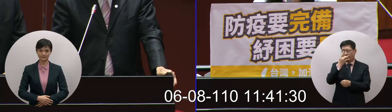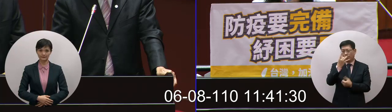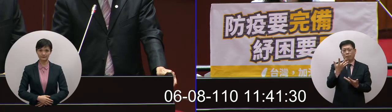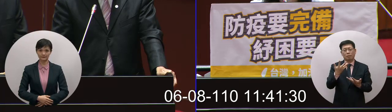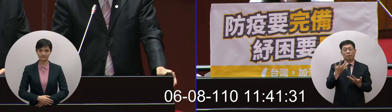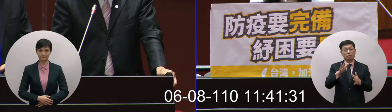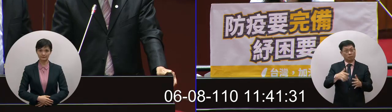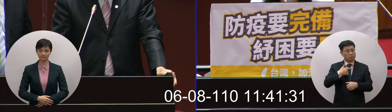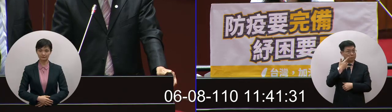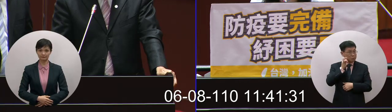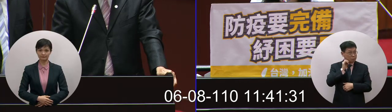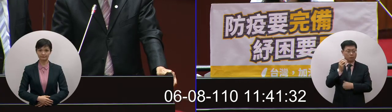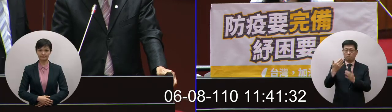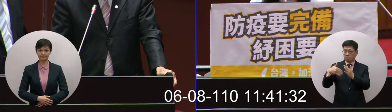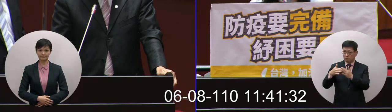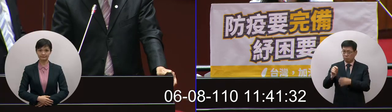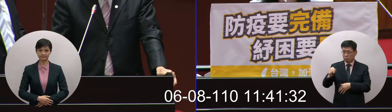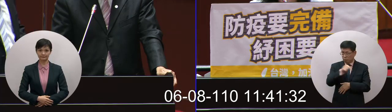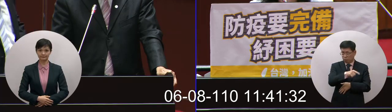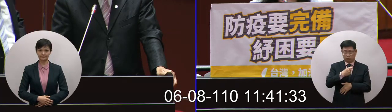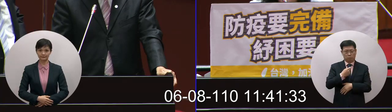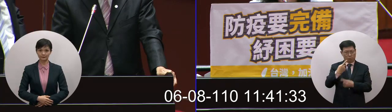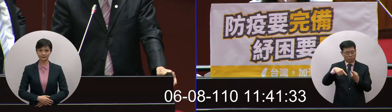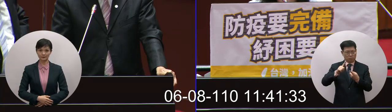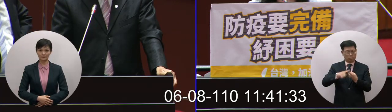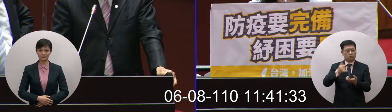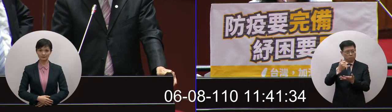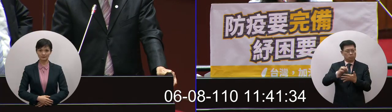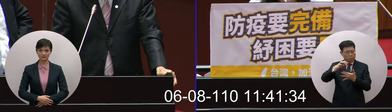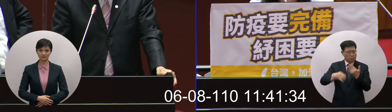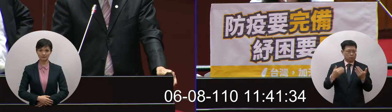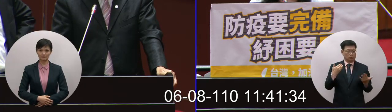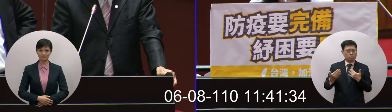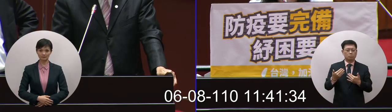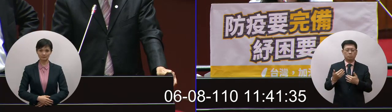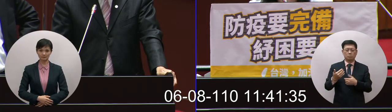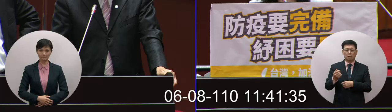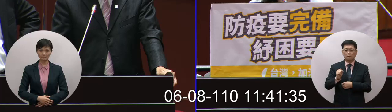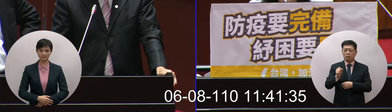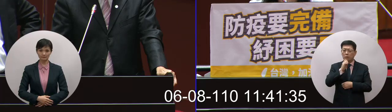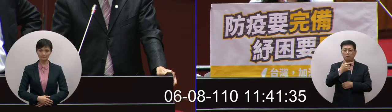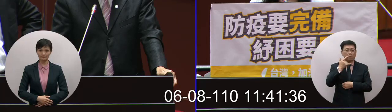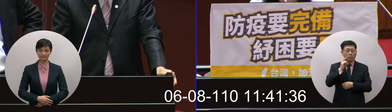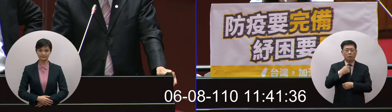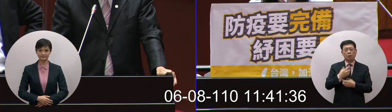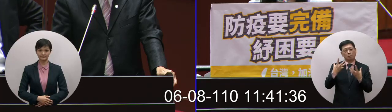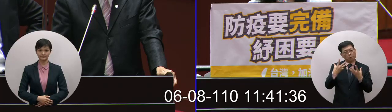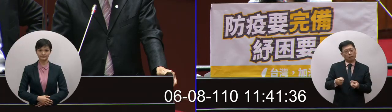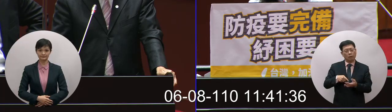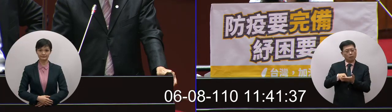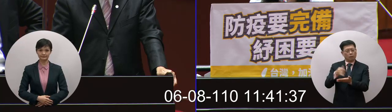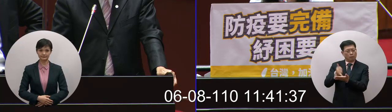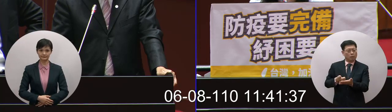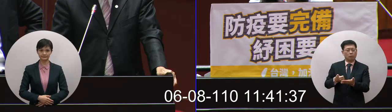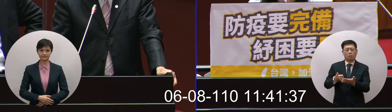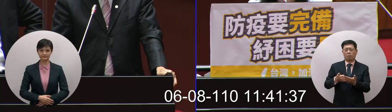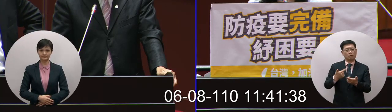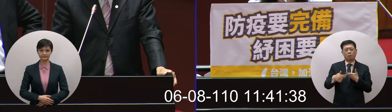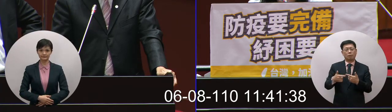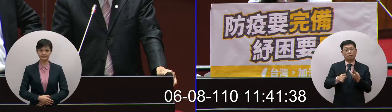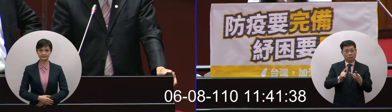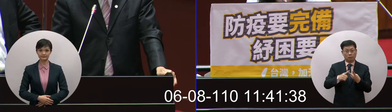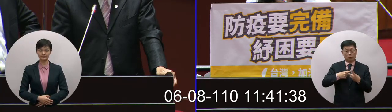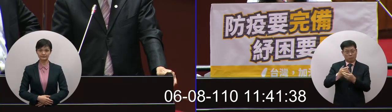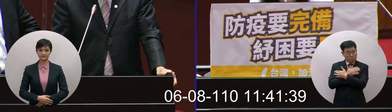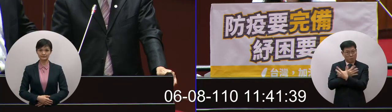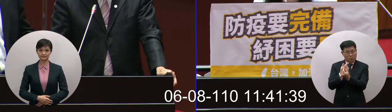这边在家长部分和学校部分应该要奠定合理的退费标准，让大家有所依据，而不是让他家长透过这样退学的方式来做处理。那另外就是在业者部分